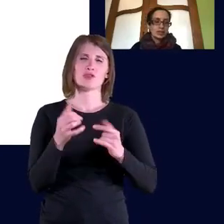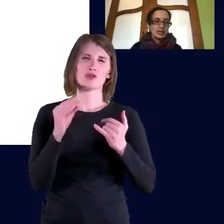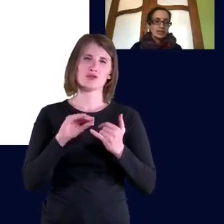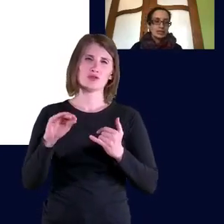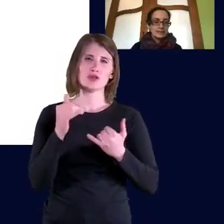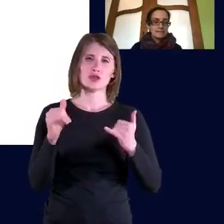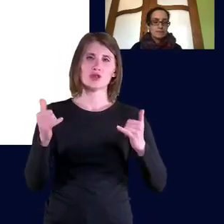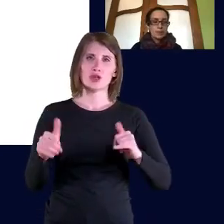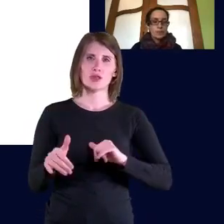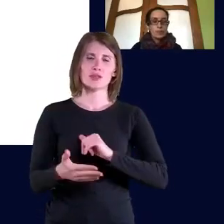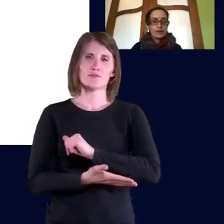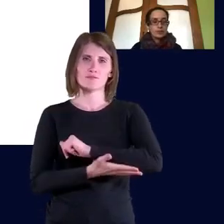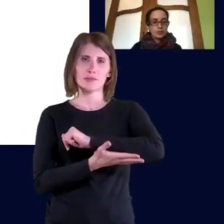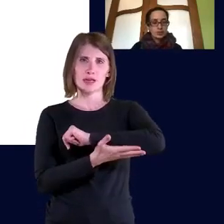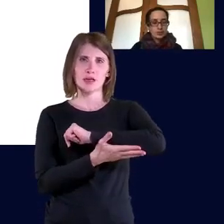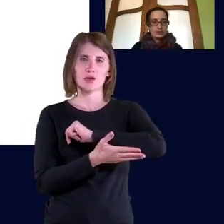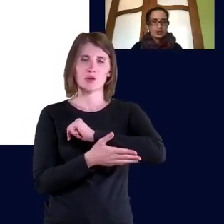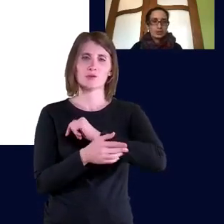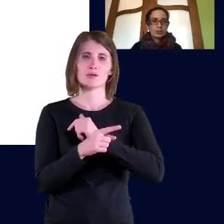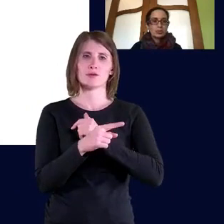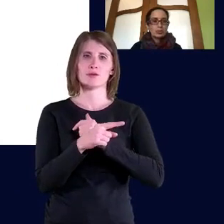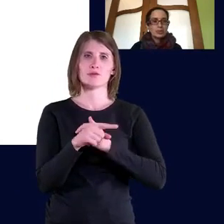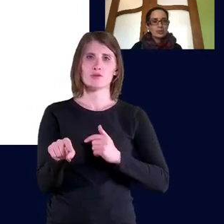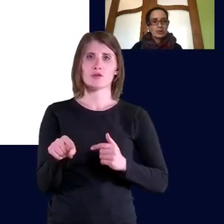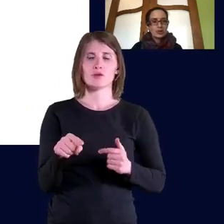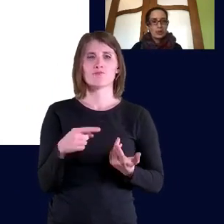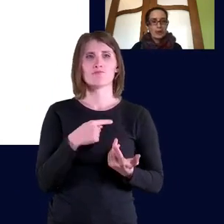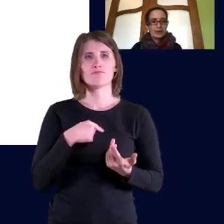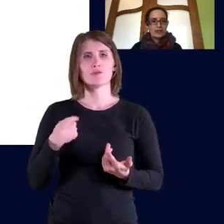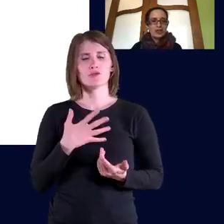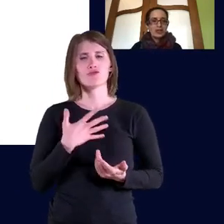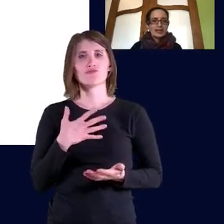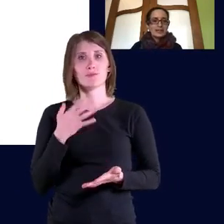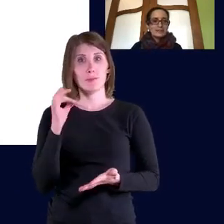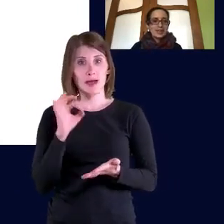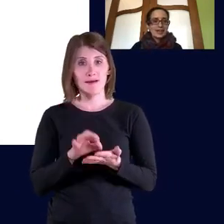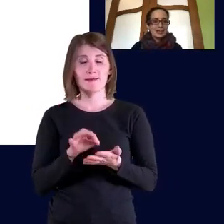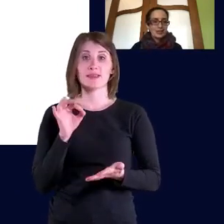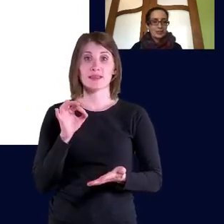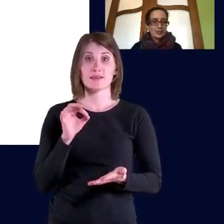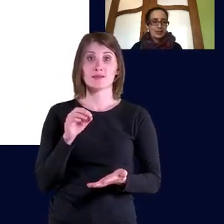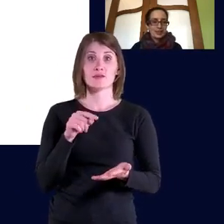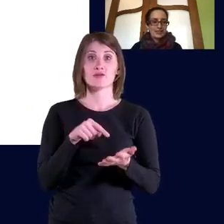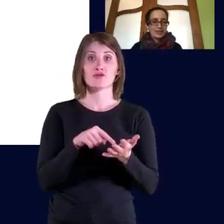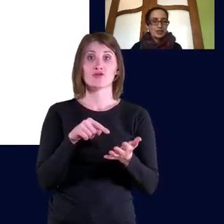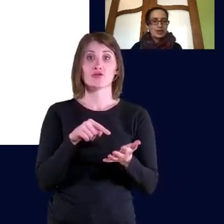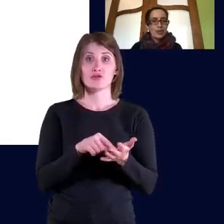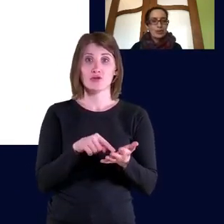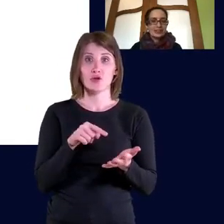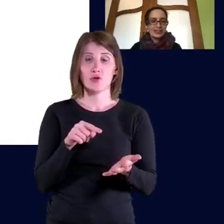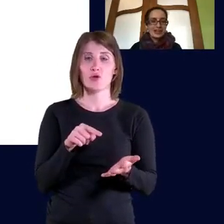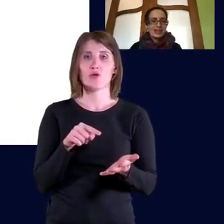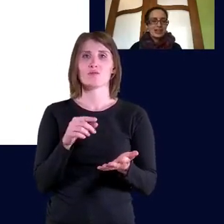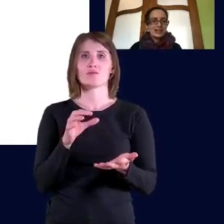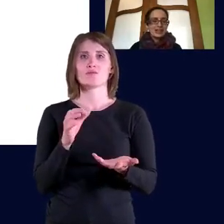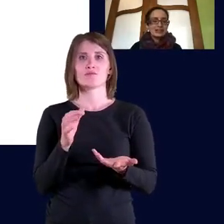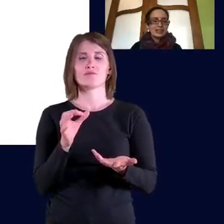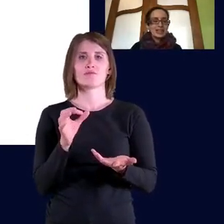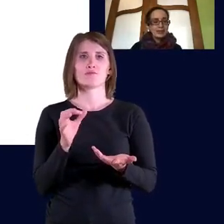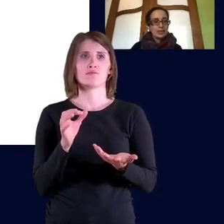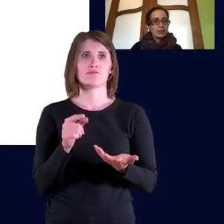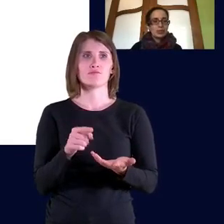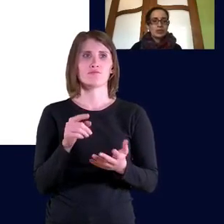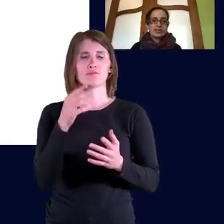wspierający które Upewniam się ludziom którym będziecie mogli się upewnić Jakie są szczegóły tej